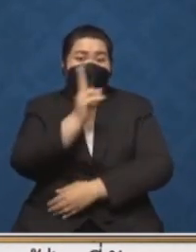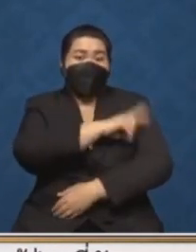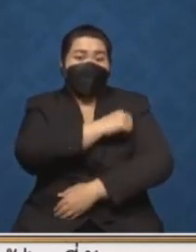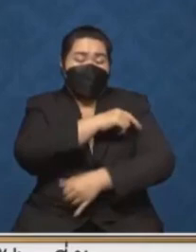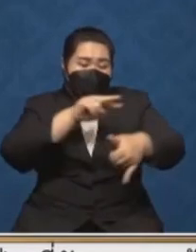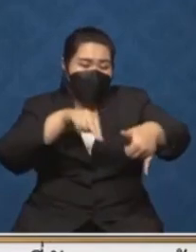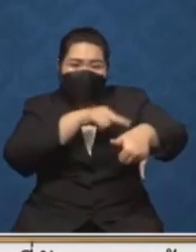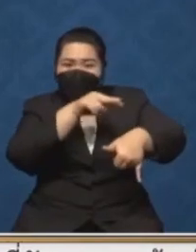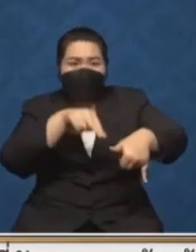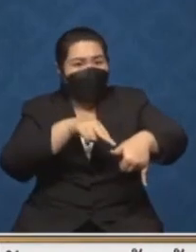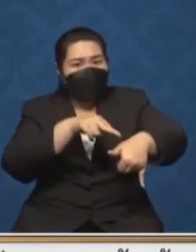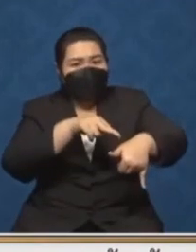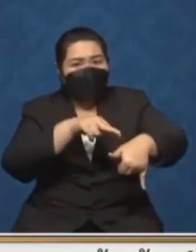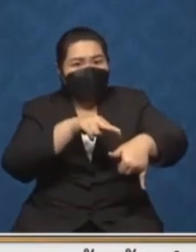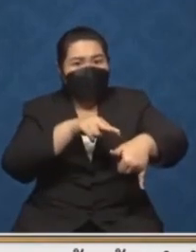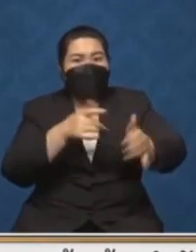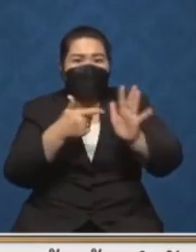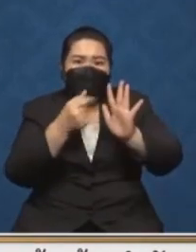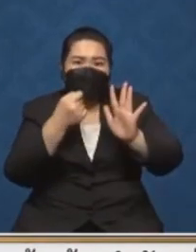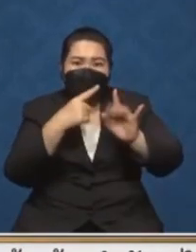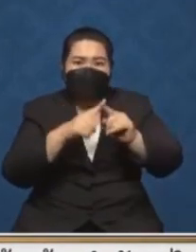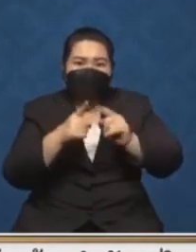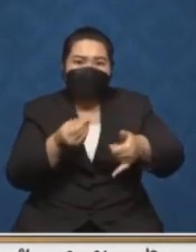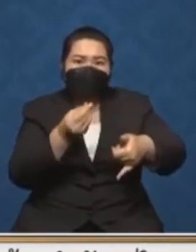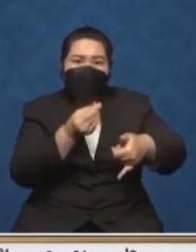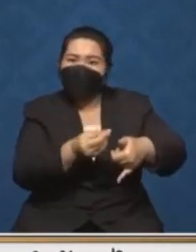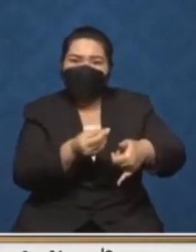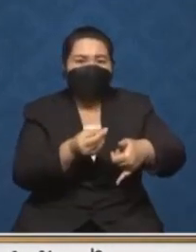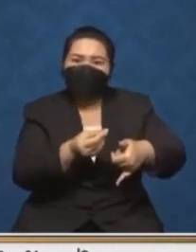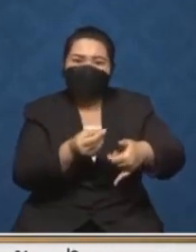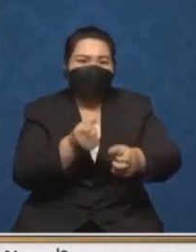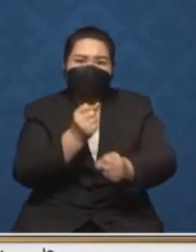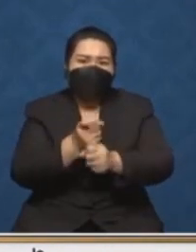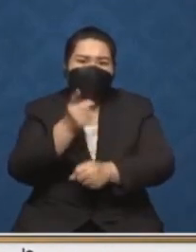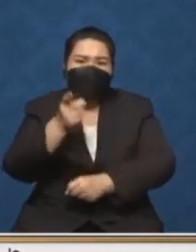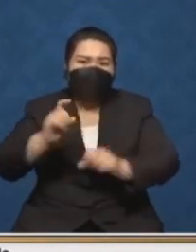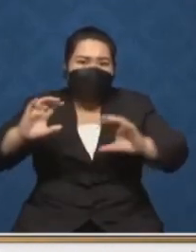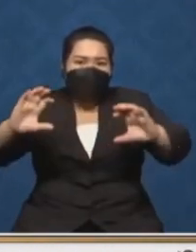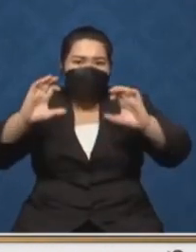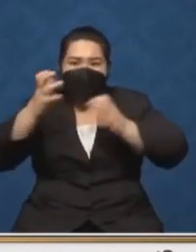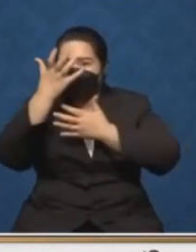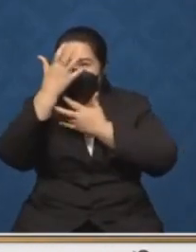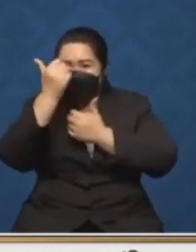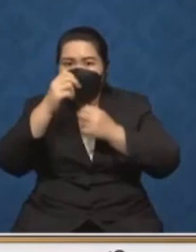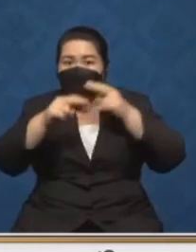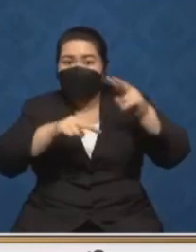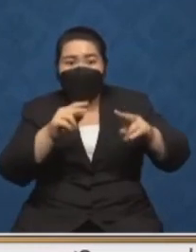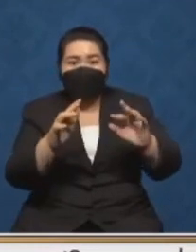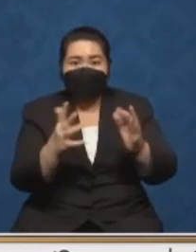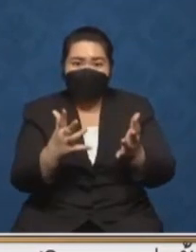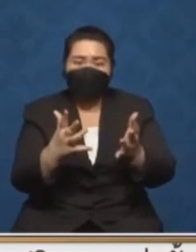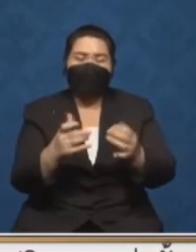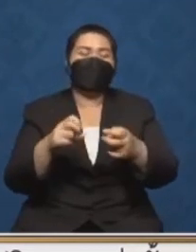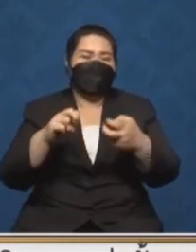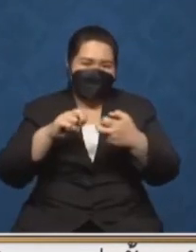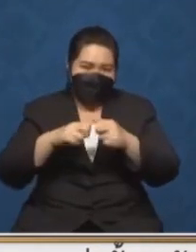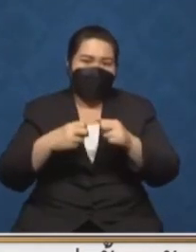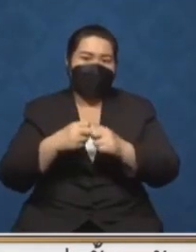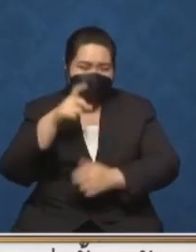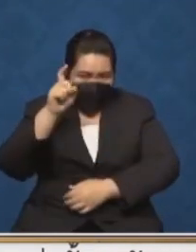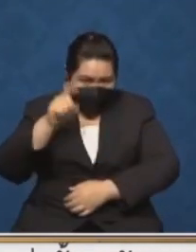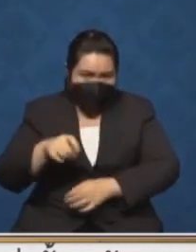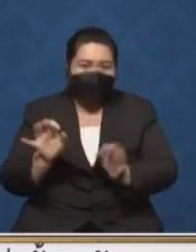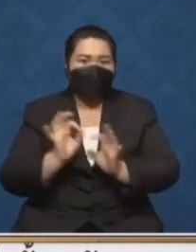จังถ้าหากรัฐบาลไม่ให้ความสนใจไม่ดูแล อย่างเอาจริงเอาจัง